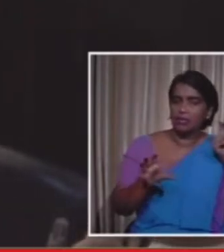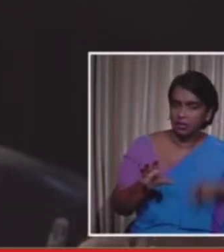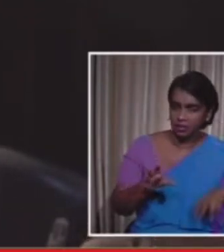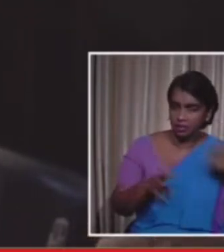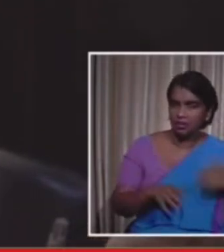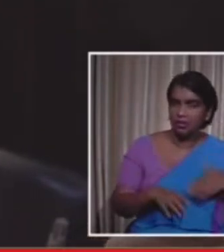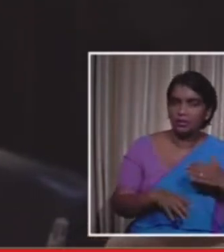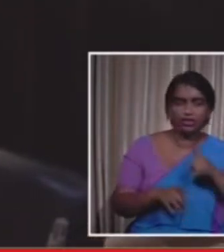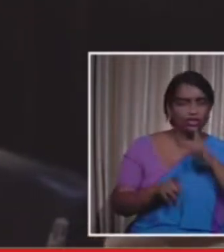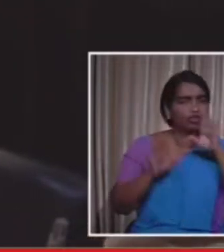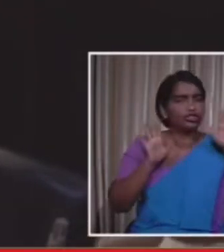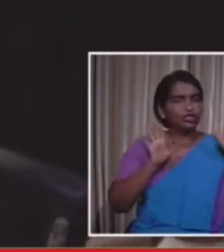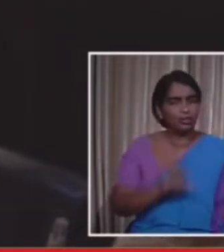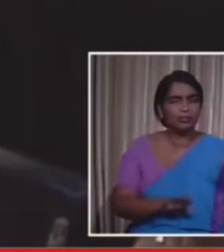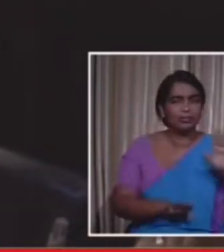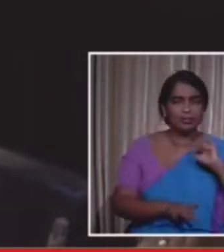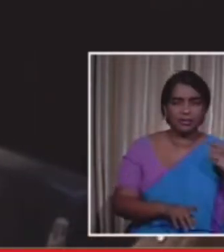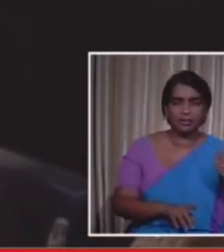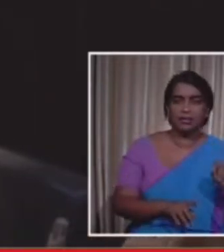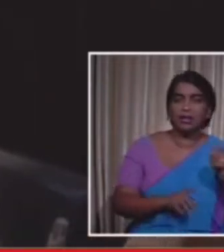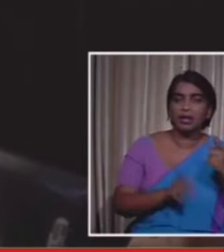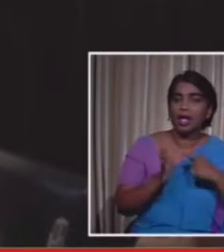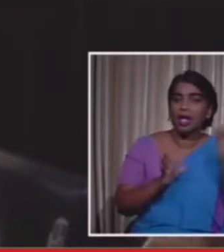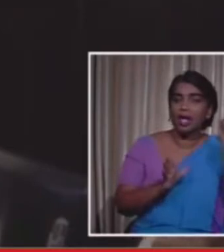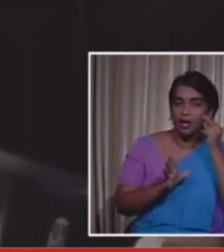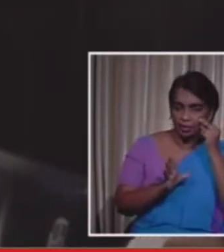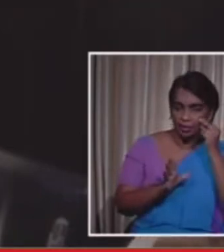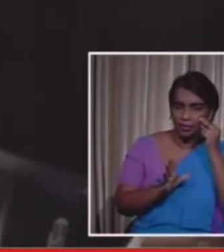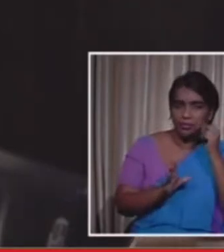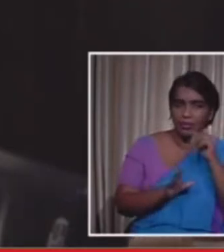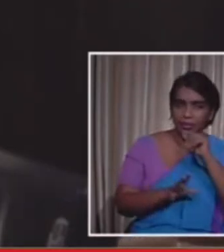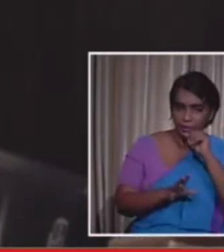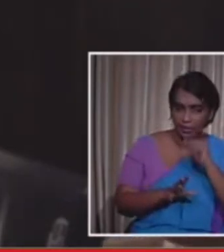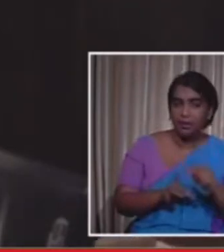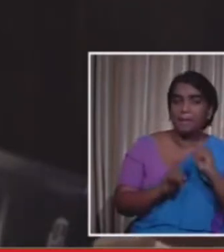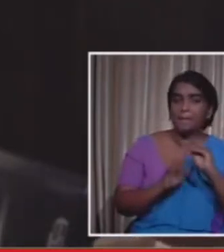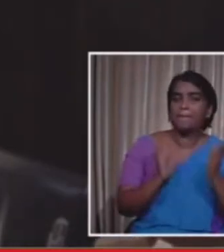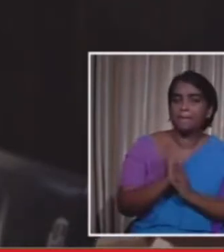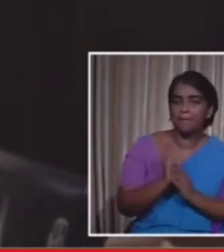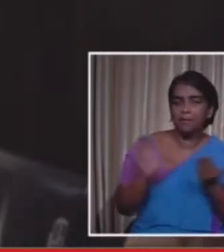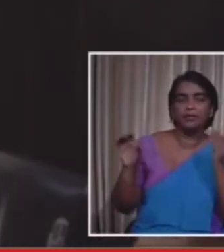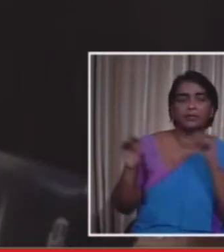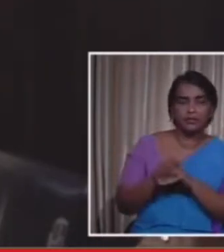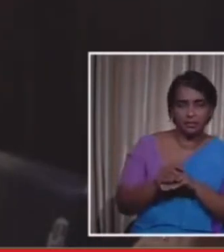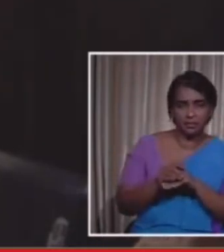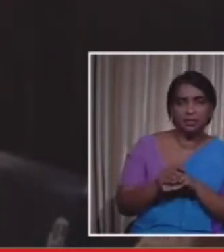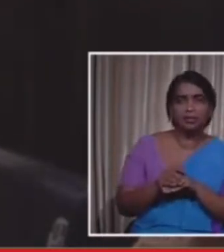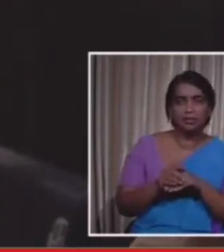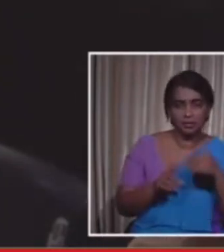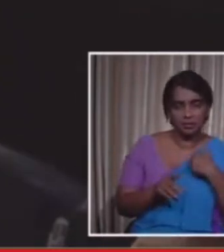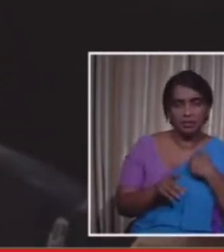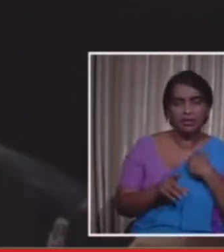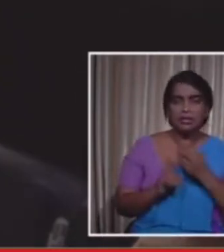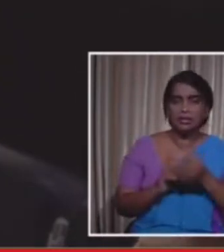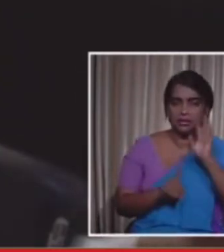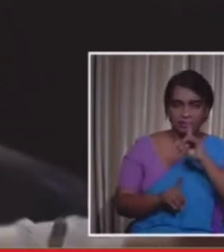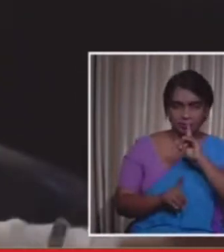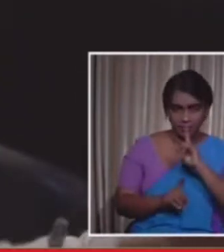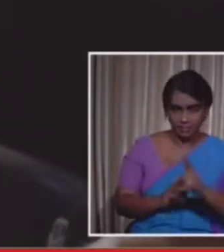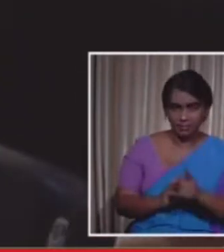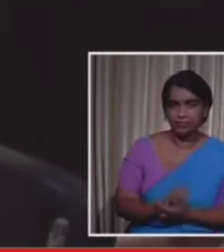කරුණාකර නිස්සද්ද වෙන්න මන්ත්‍රීතුමා. දිසානායක මැතිතුමාව ඇත්ත වශයෙන්ම අගමැති ඇඩියට පත් කරන්න කියලා මං එතුමාගෙන් ඉල්ලා